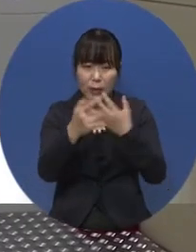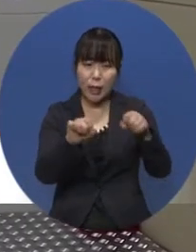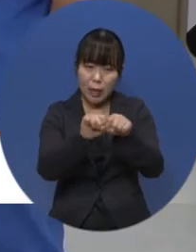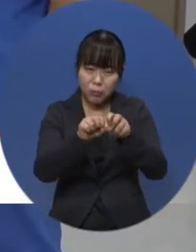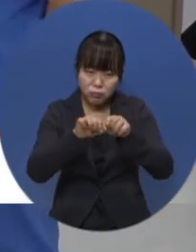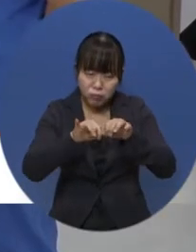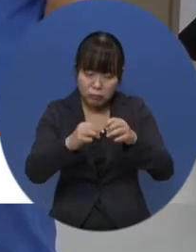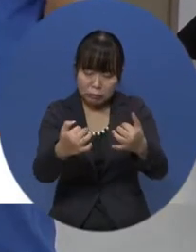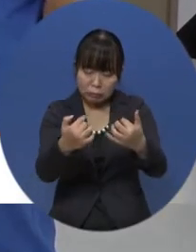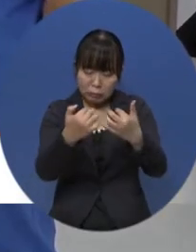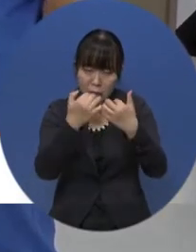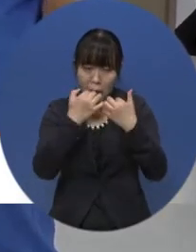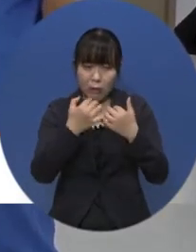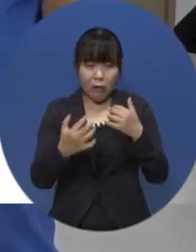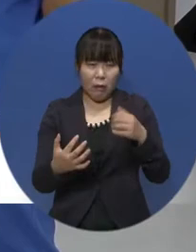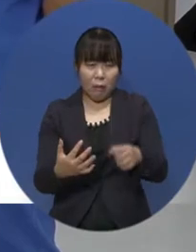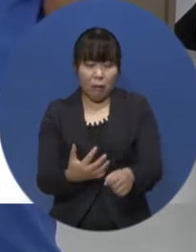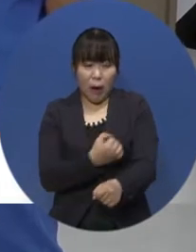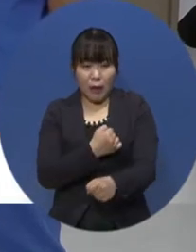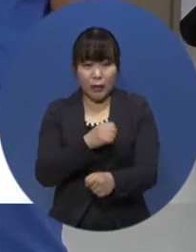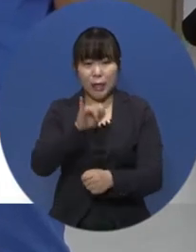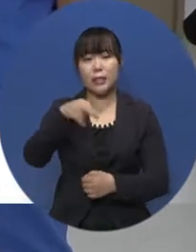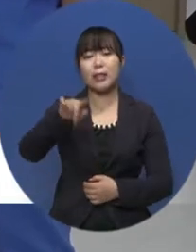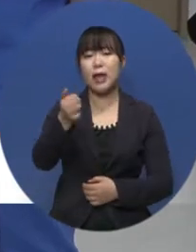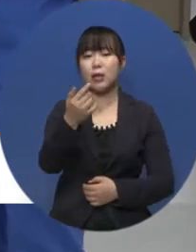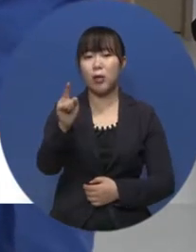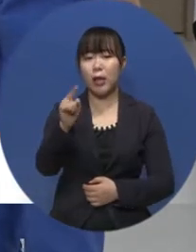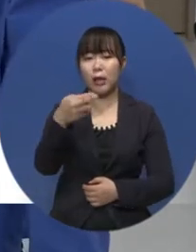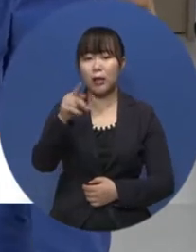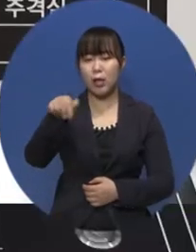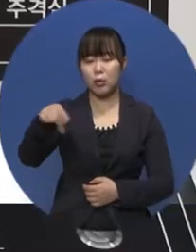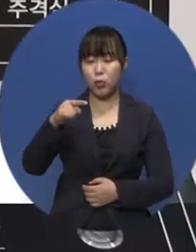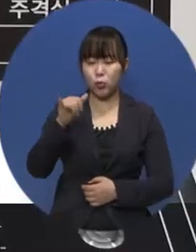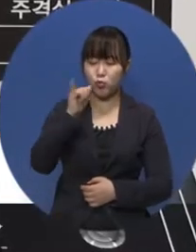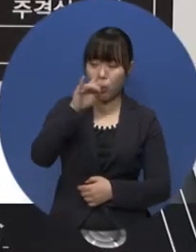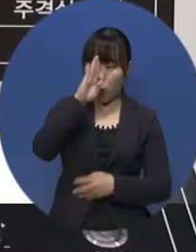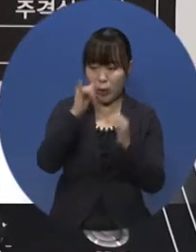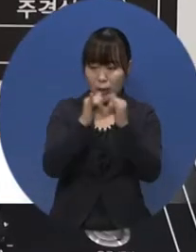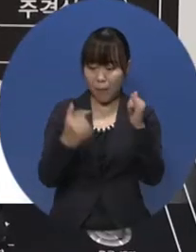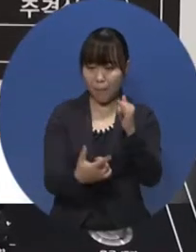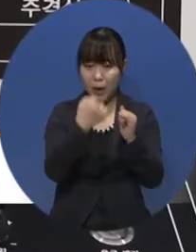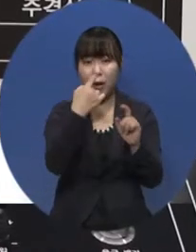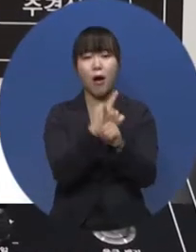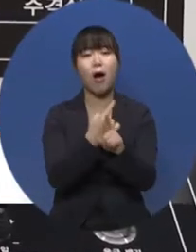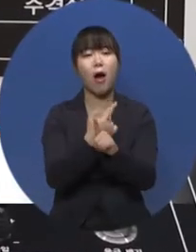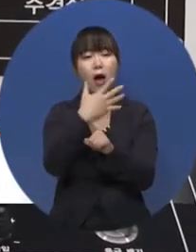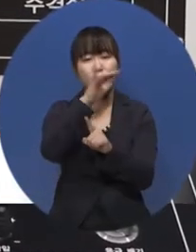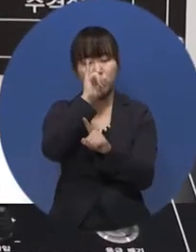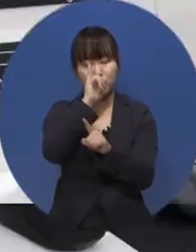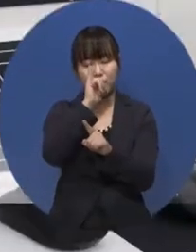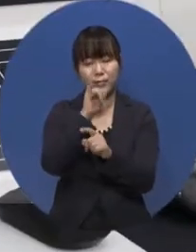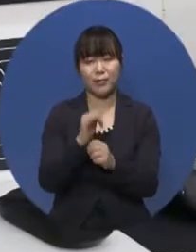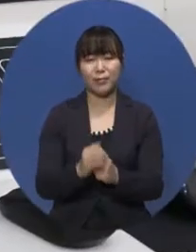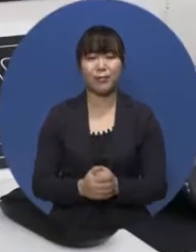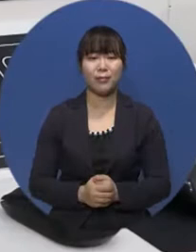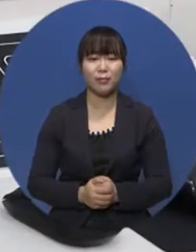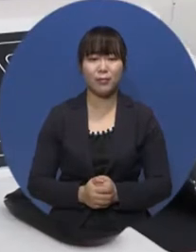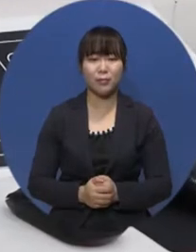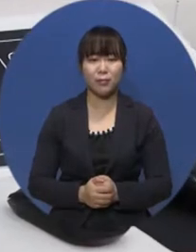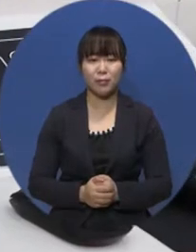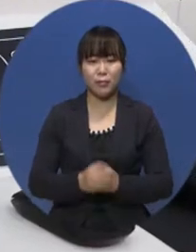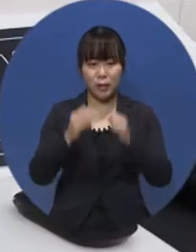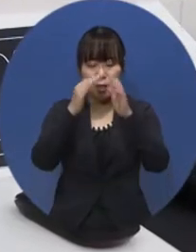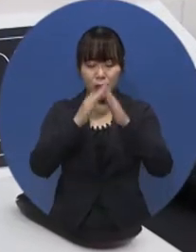당한 급성 일산화탄소 중독 환자를 신속히 치료할 수 있는 길이 열렸습니다.